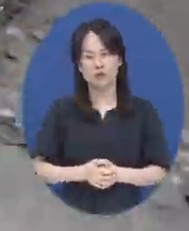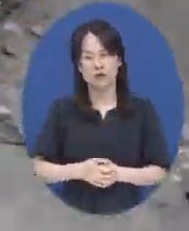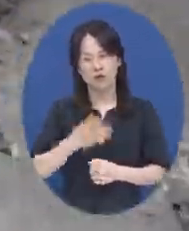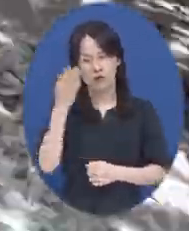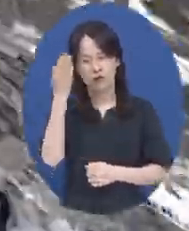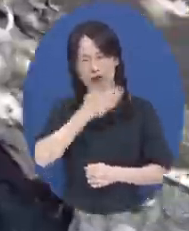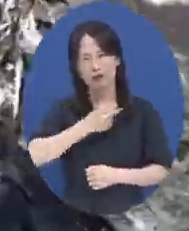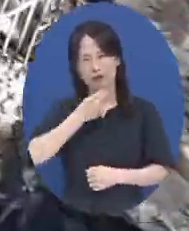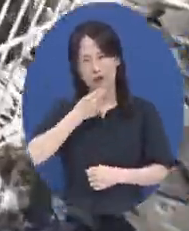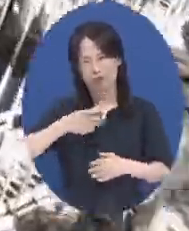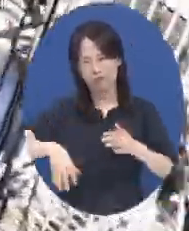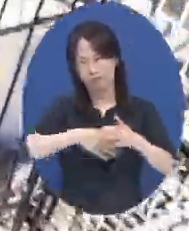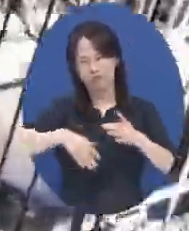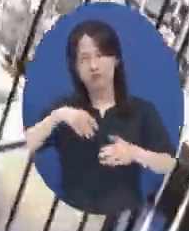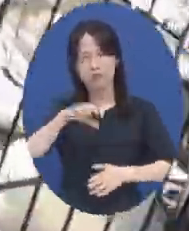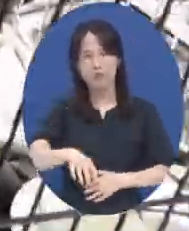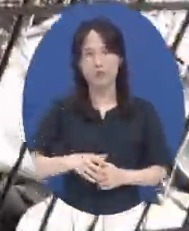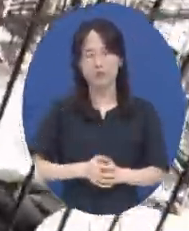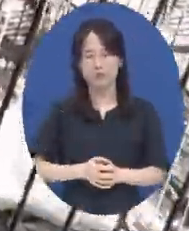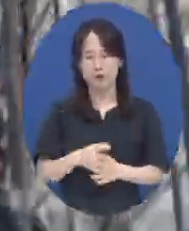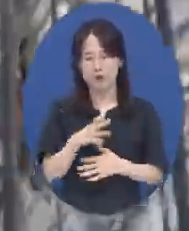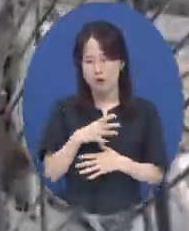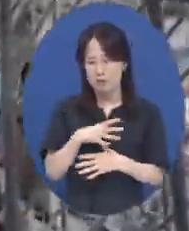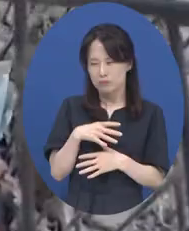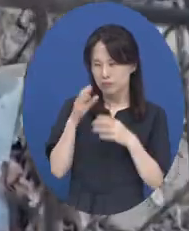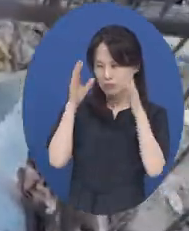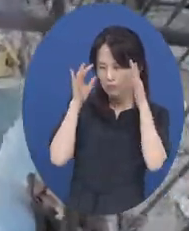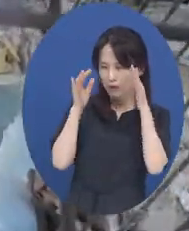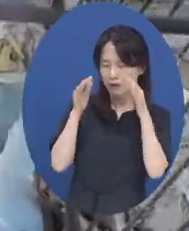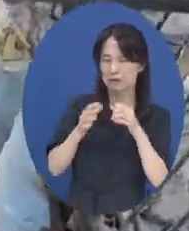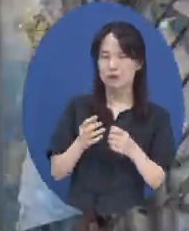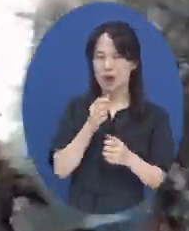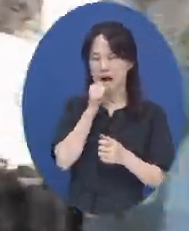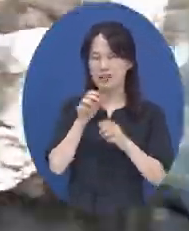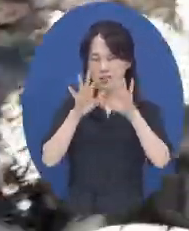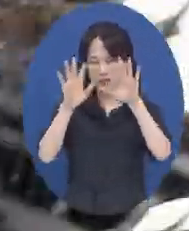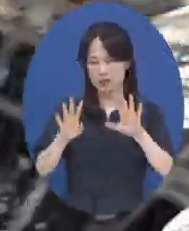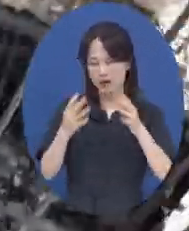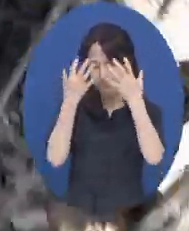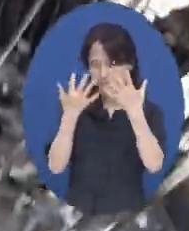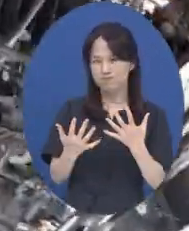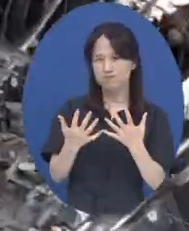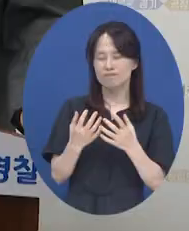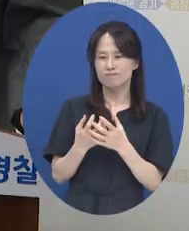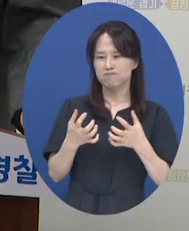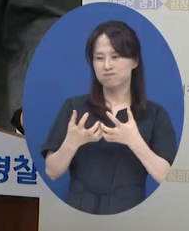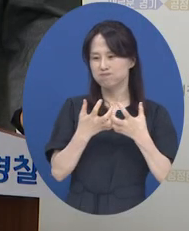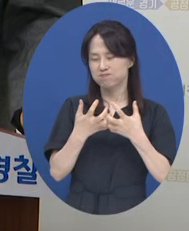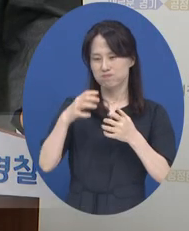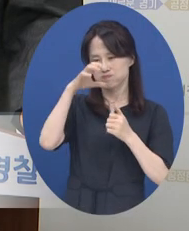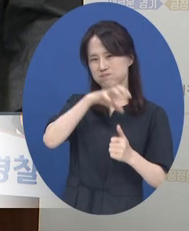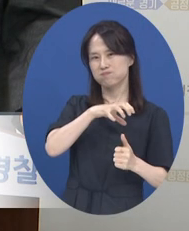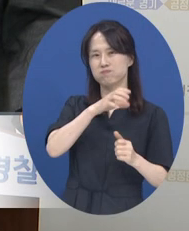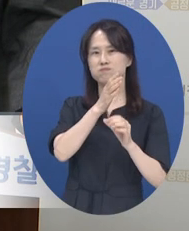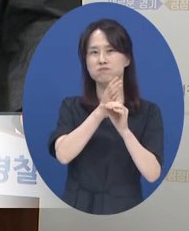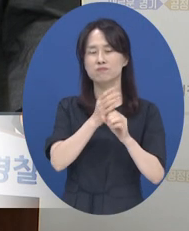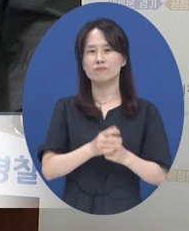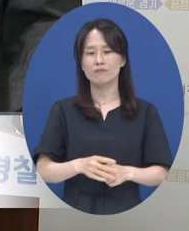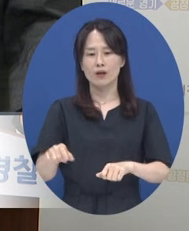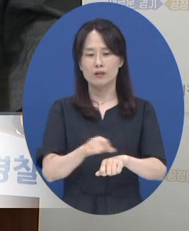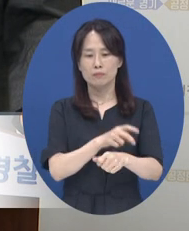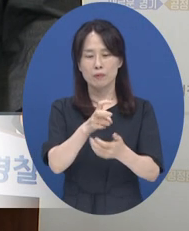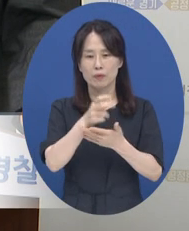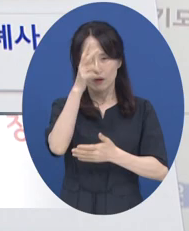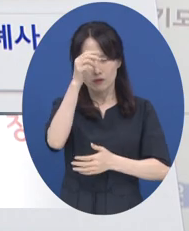상태 겁에 질린 개들이 고물이 연결 붙은 철창에 갇혀 아무렇게나 방치돼 있습니다 이렇게 경기도 특별사법경찰